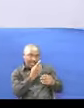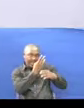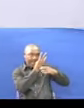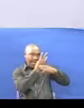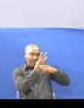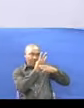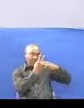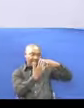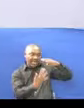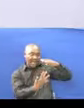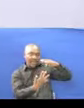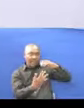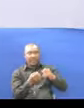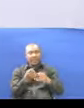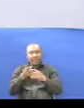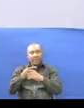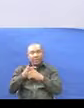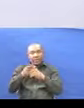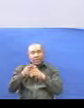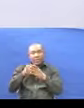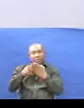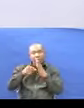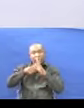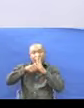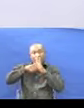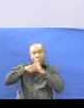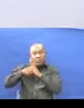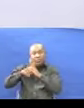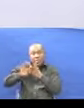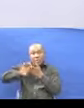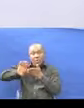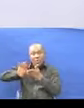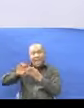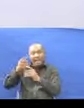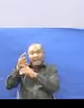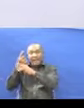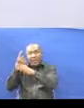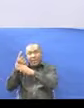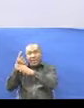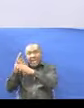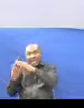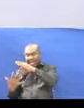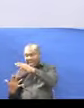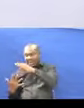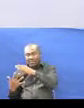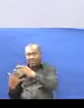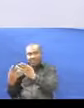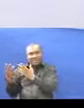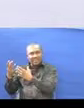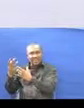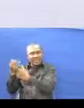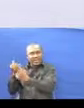tatu, utoe moja ya tatu. Sawa sawa na ngapi? Hebu tuone na wenyewe,